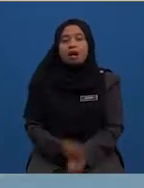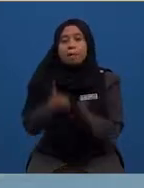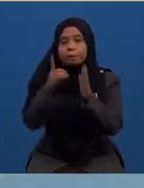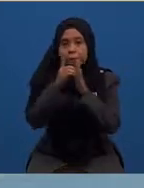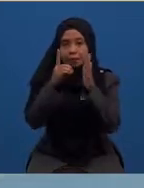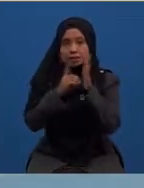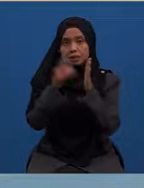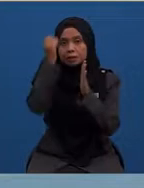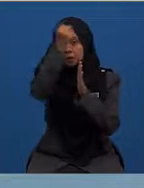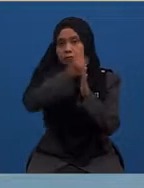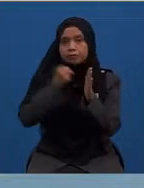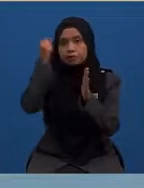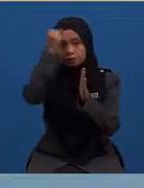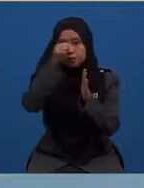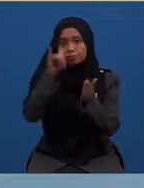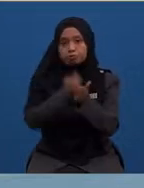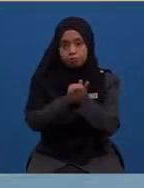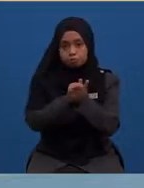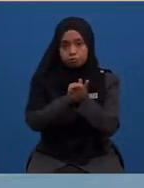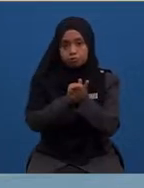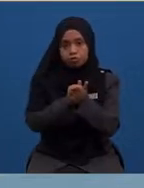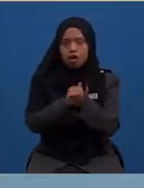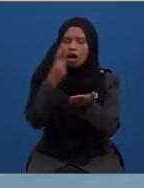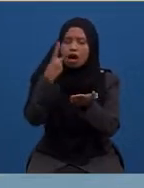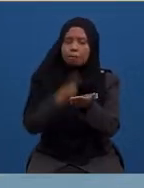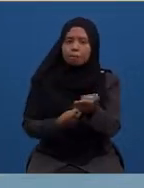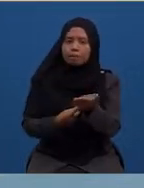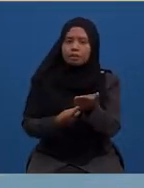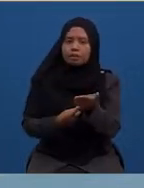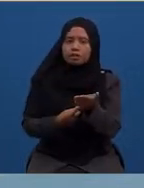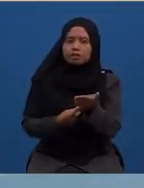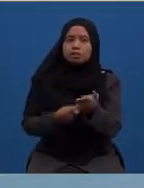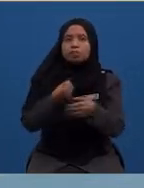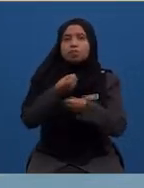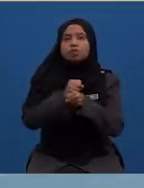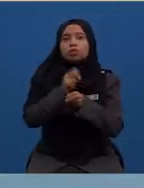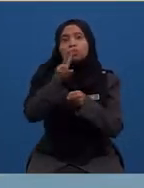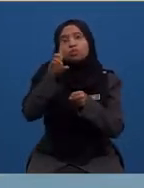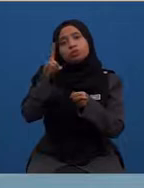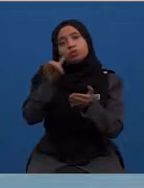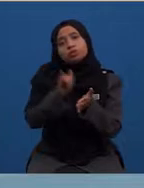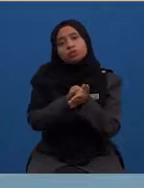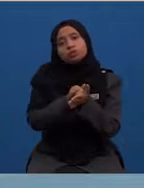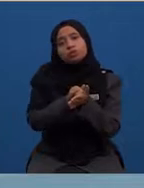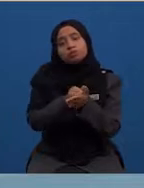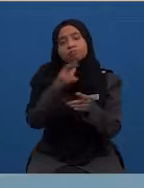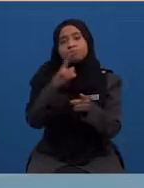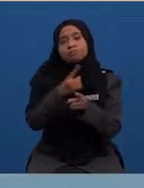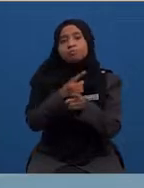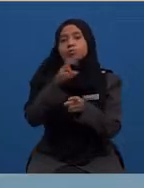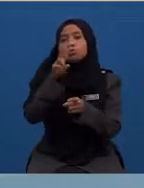Berdasarkan ciri-ciri yang telah cikgu berikan tadi, apa ya bentuk dua dimensi ini? Bentuk